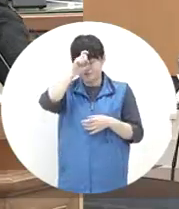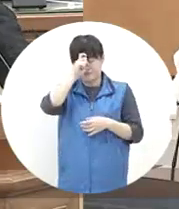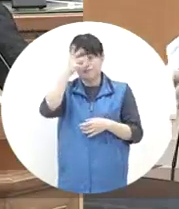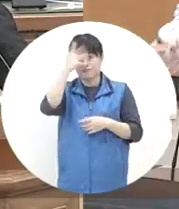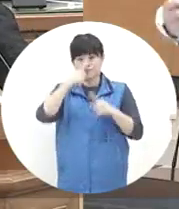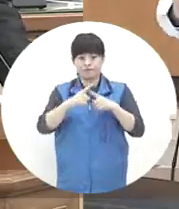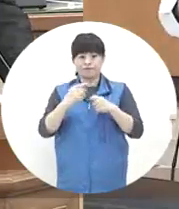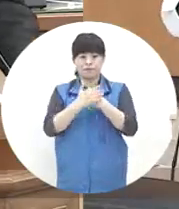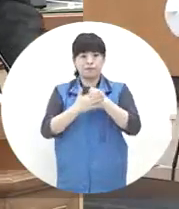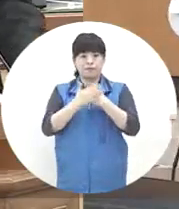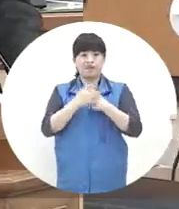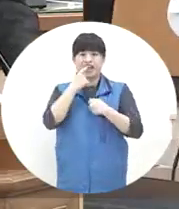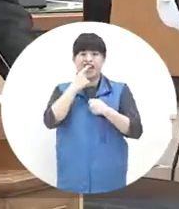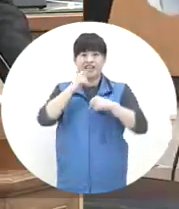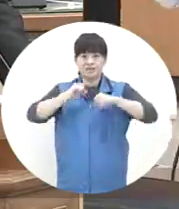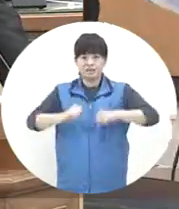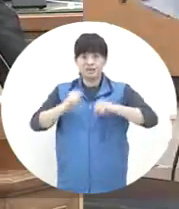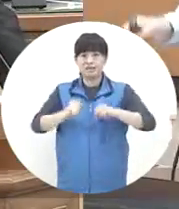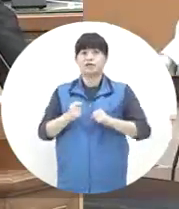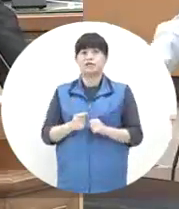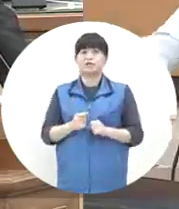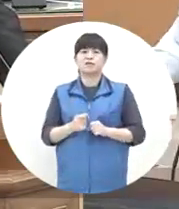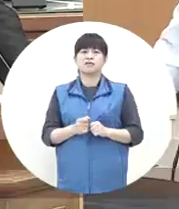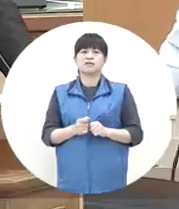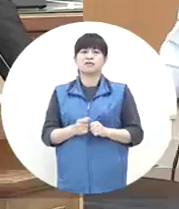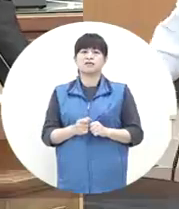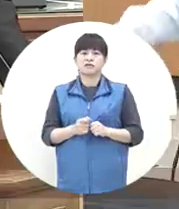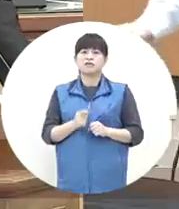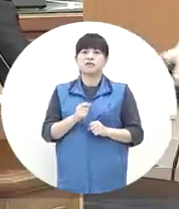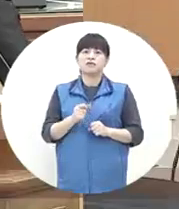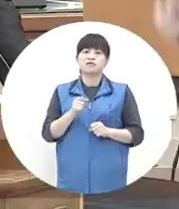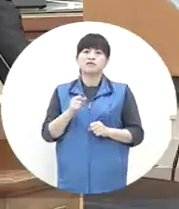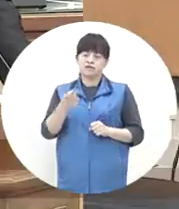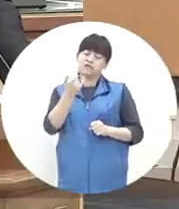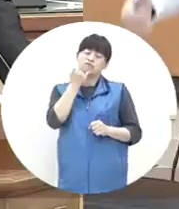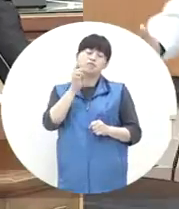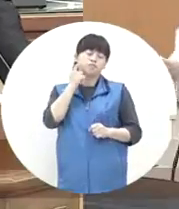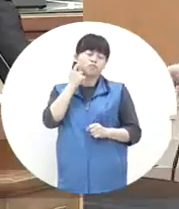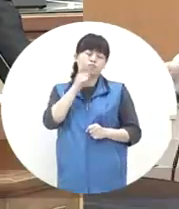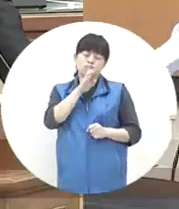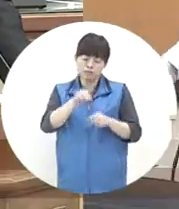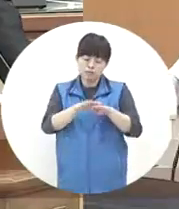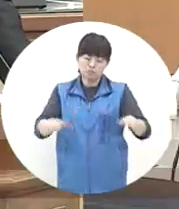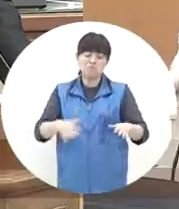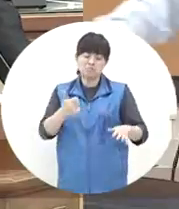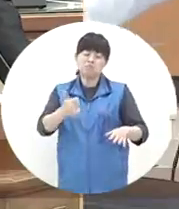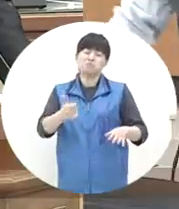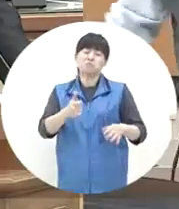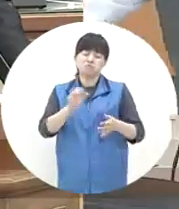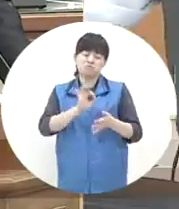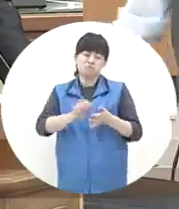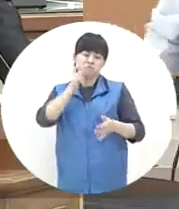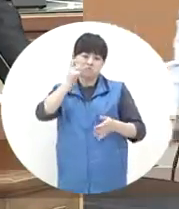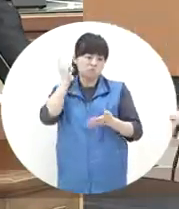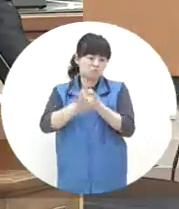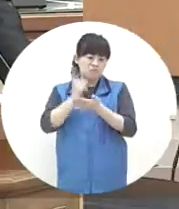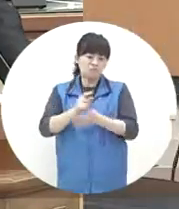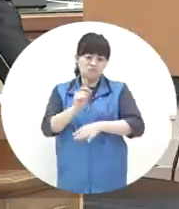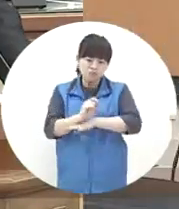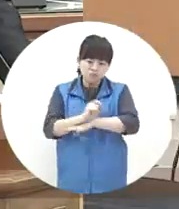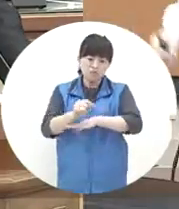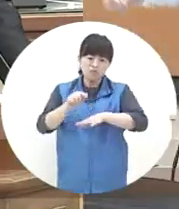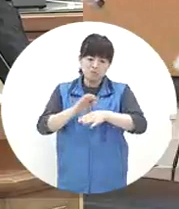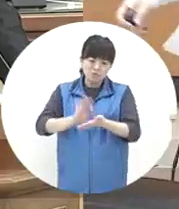保持这个。 我知道啦，可是你一个东西， 其实上面我们 譬如说这个桌子，你再怎么厉害，国卡哪用？你打钢